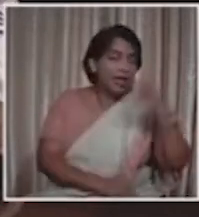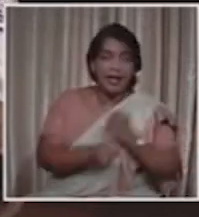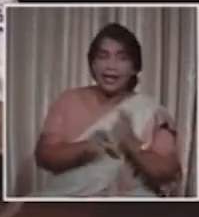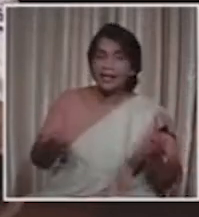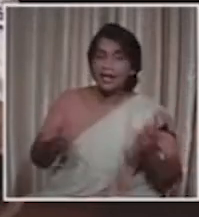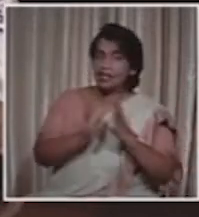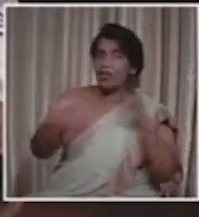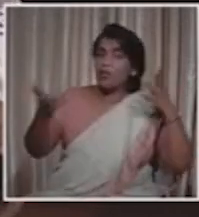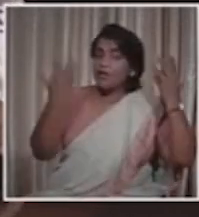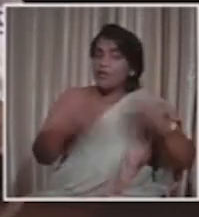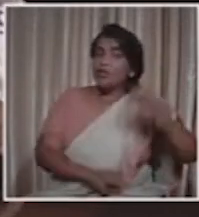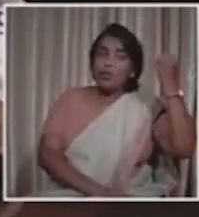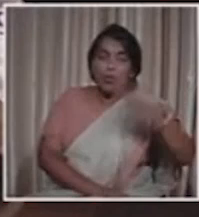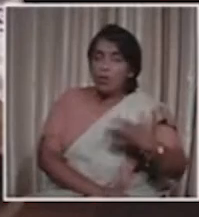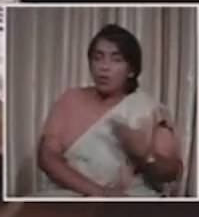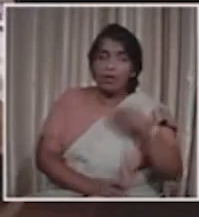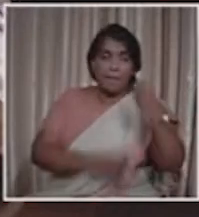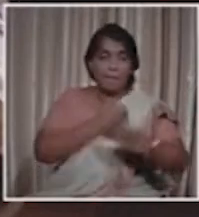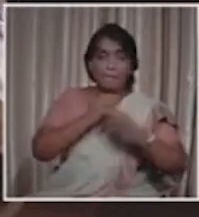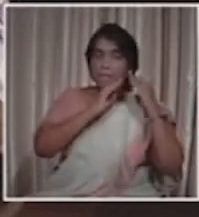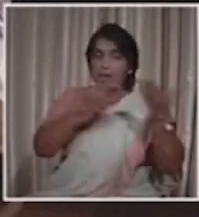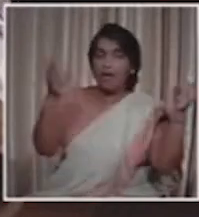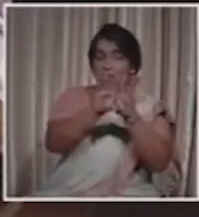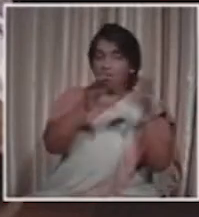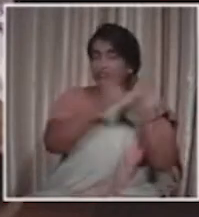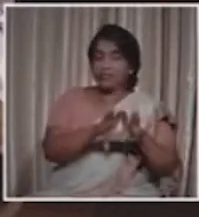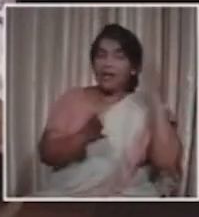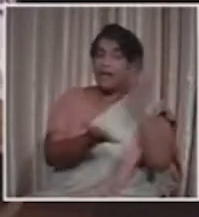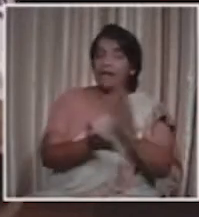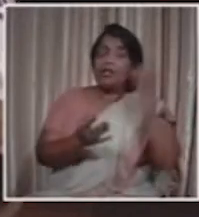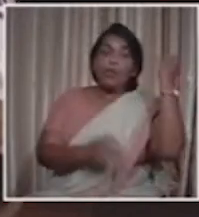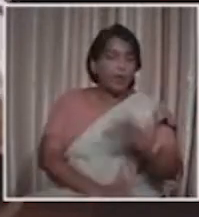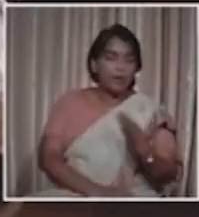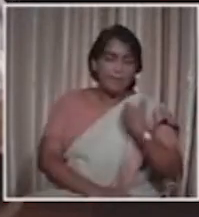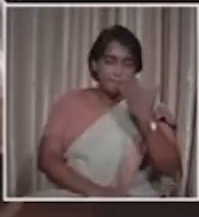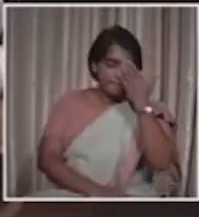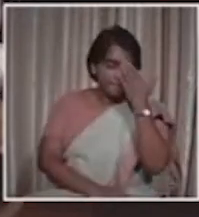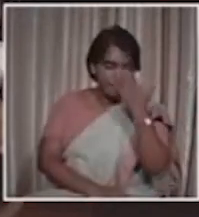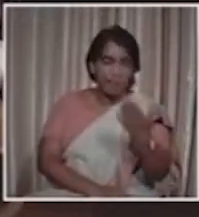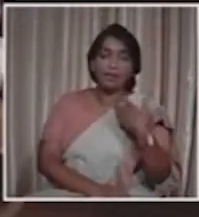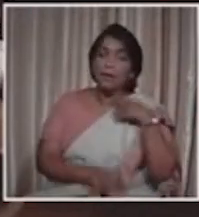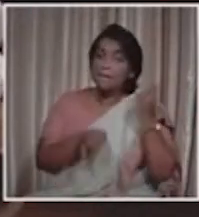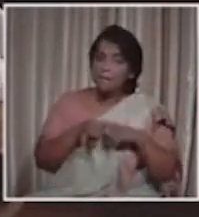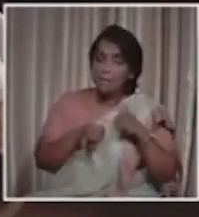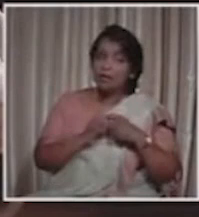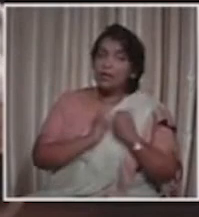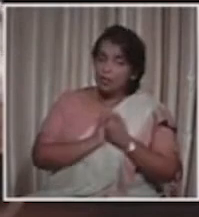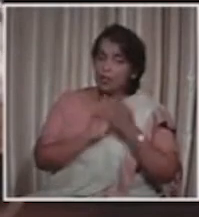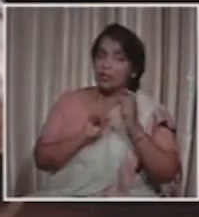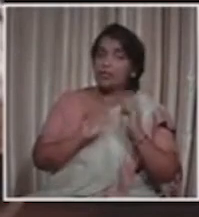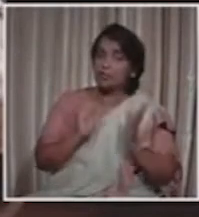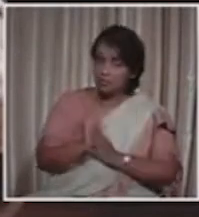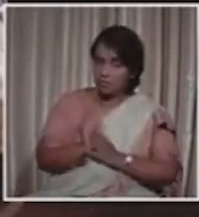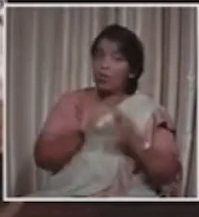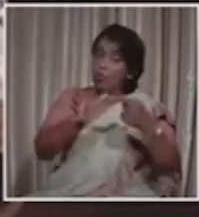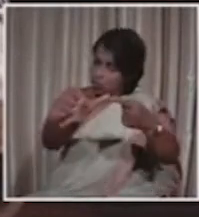wenne kawadada karmaanta shala wahanaka iwara wenne karuna karala me prashna walata garu agamathithumani apita